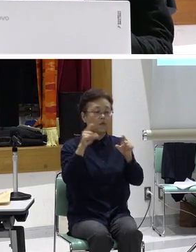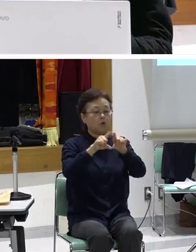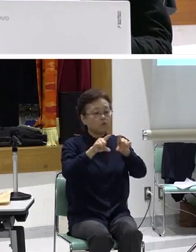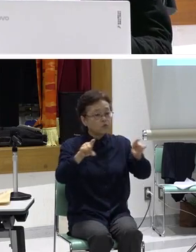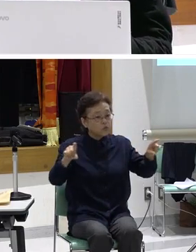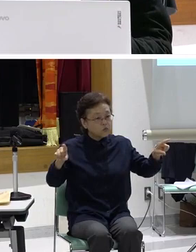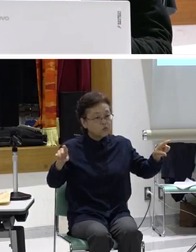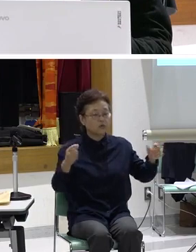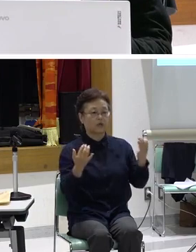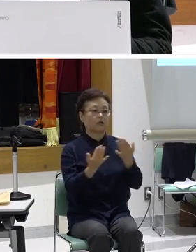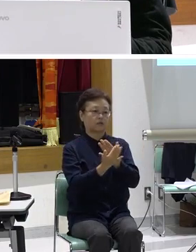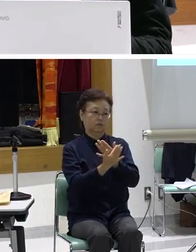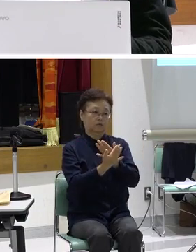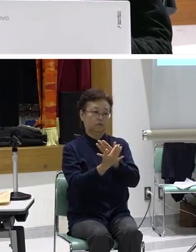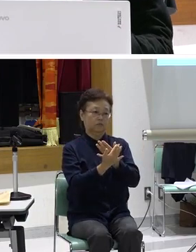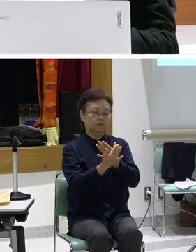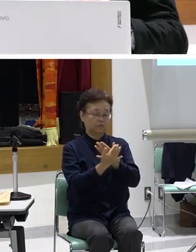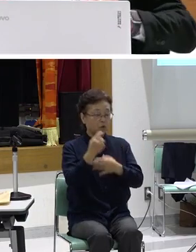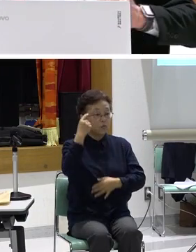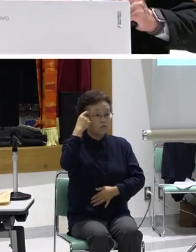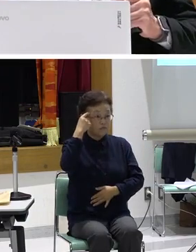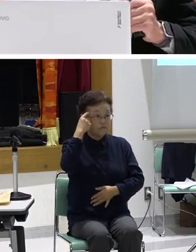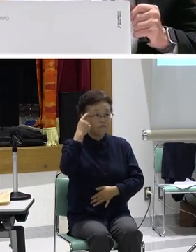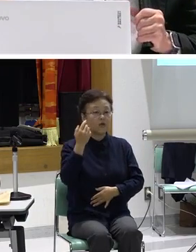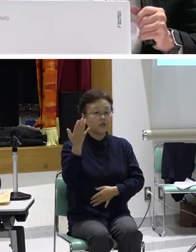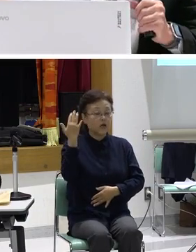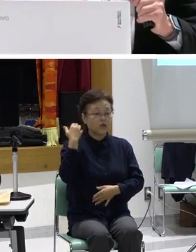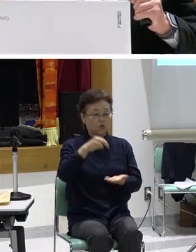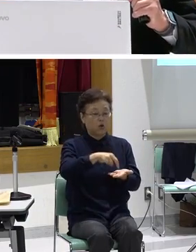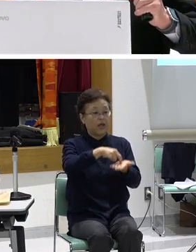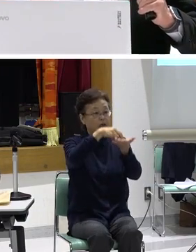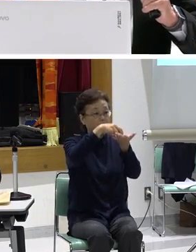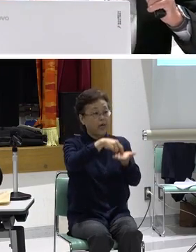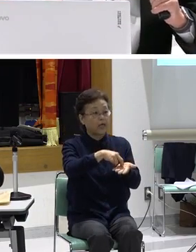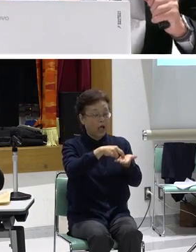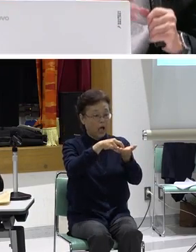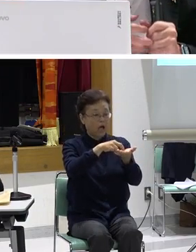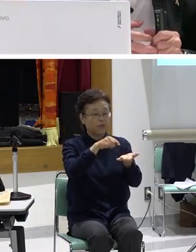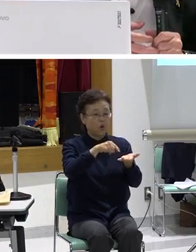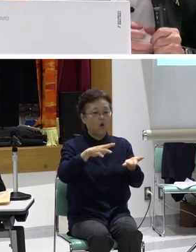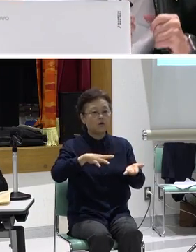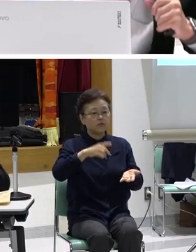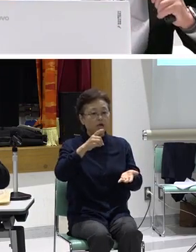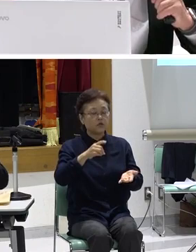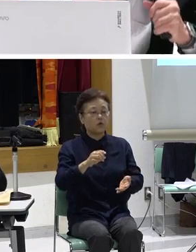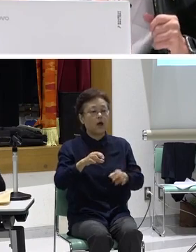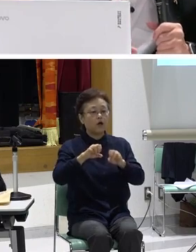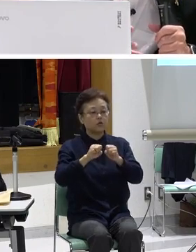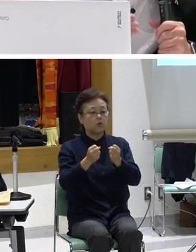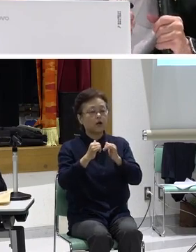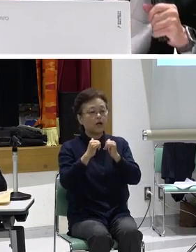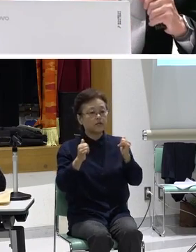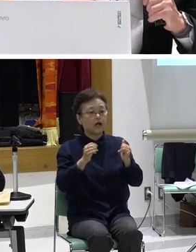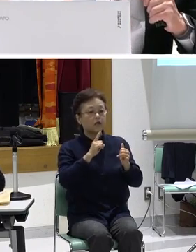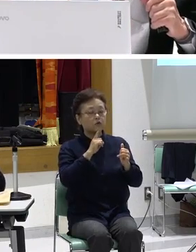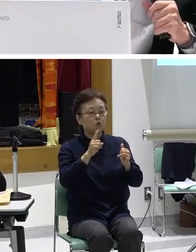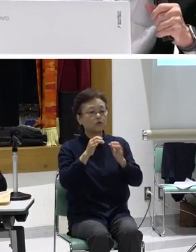ている感じがします。先ほどのエレベーターも最初は私たち障害当事者からの発案